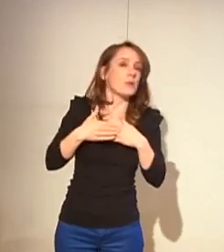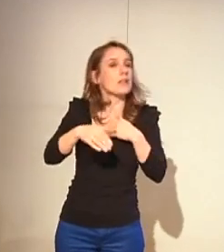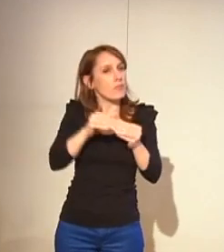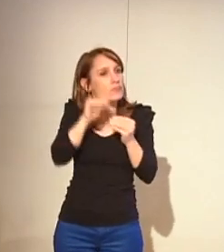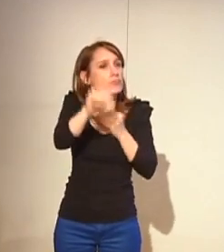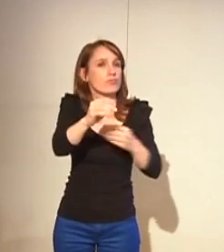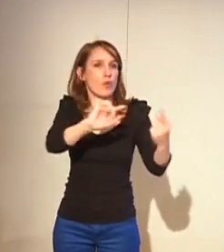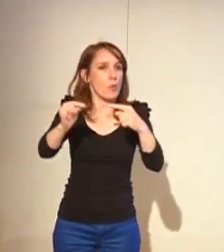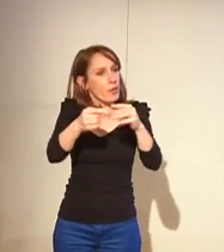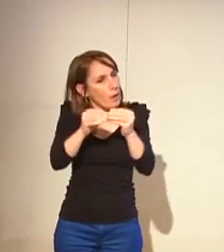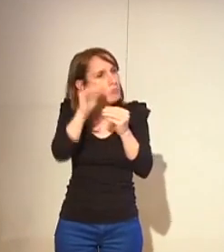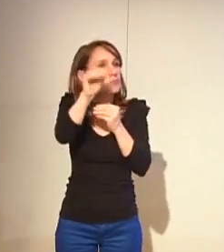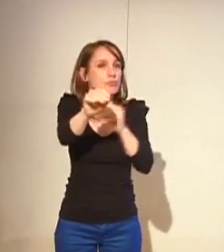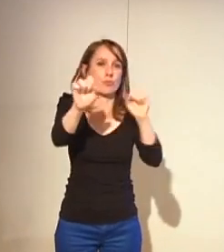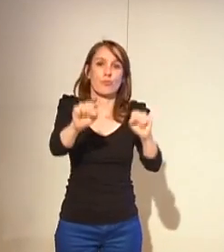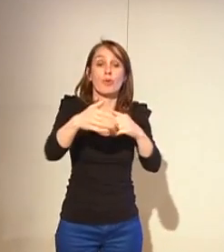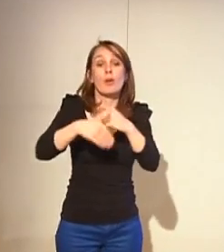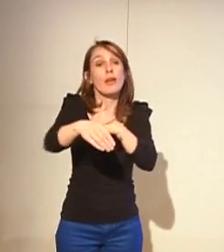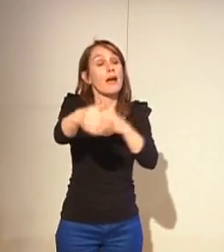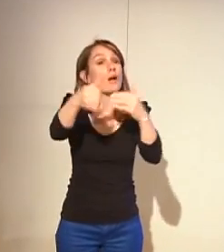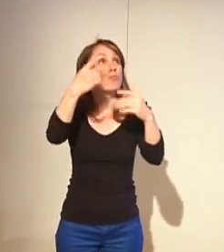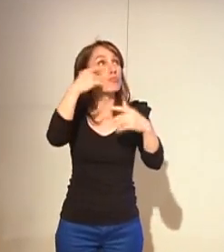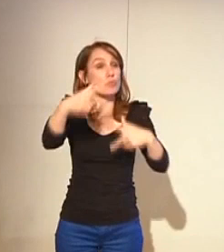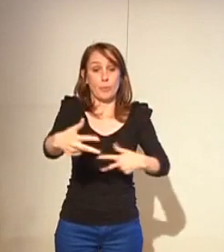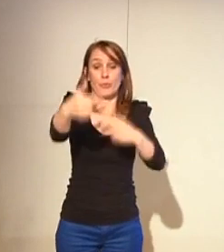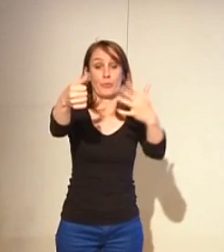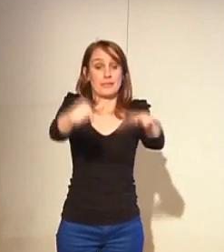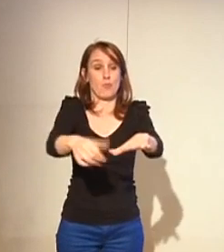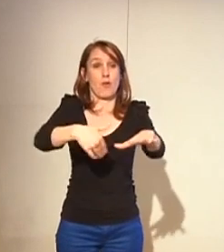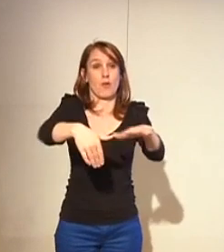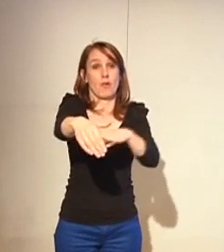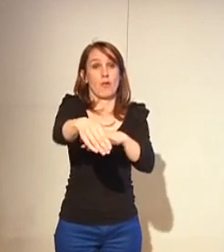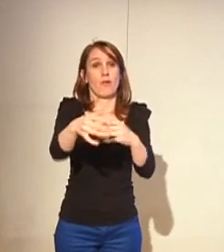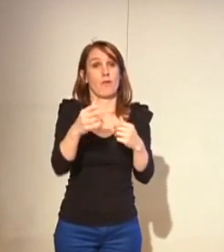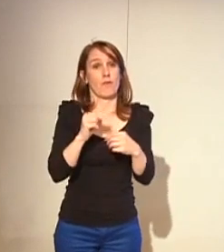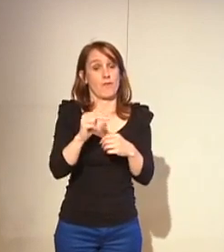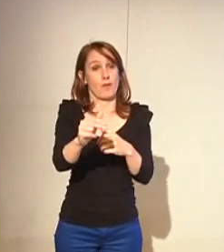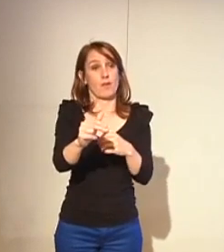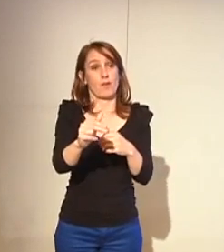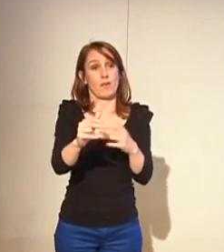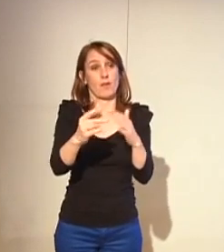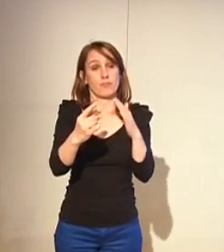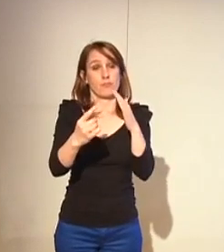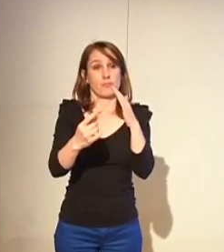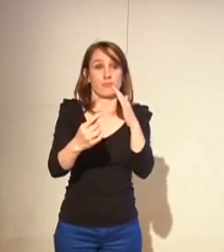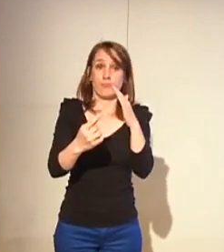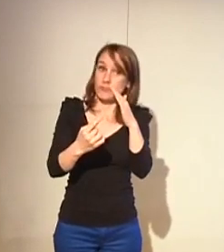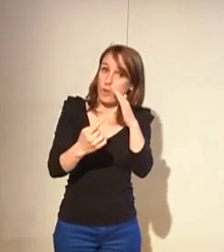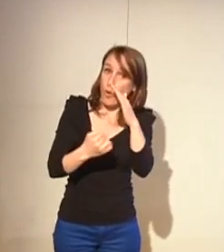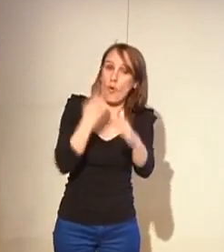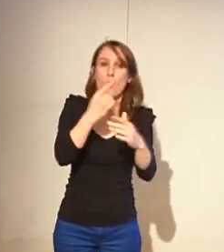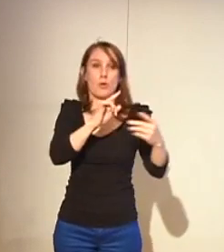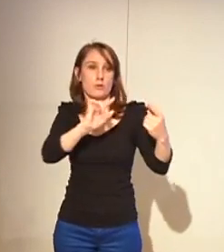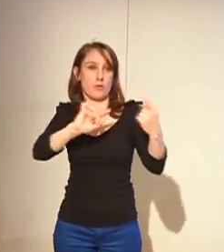rappeler que il y a il y aura donc dans les 6 mois qui qui viennent à nouveau un travail et un retour devant ce conseil